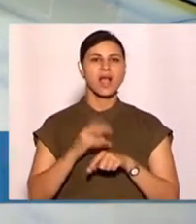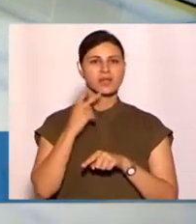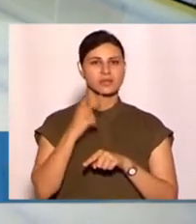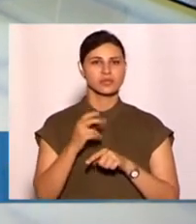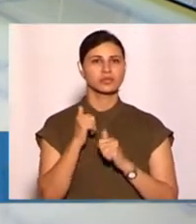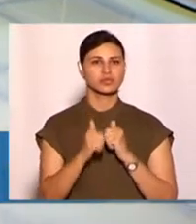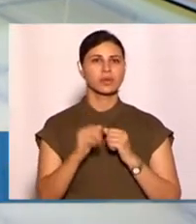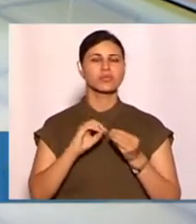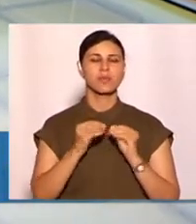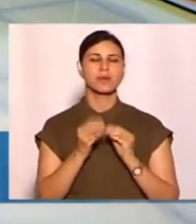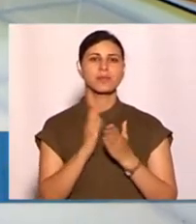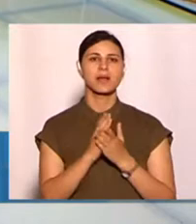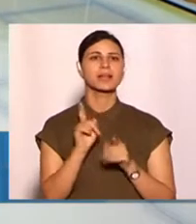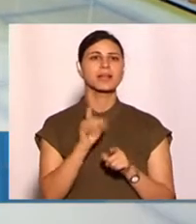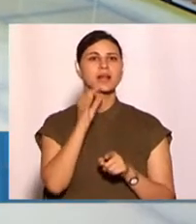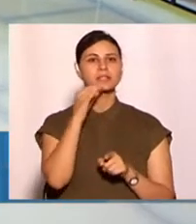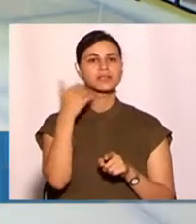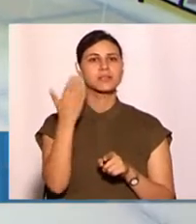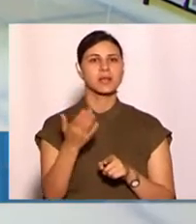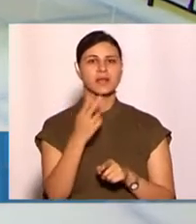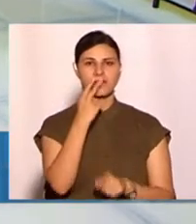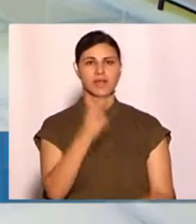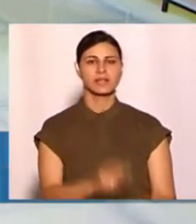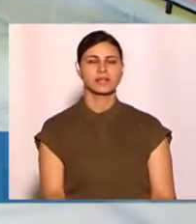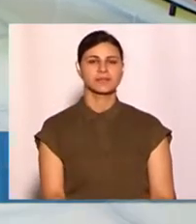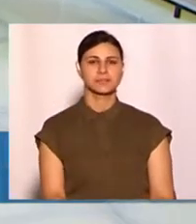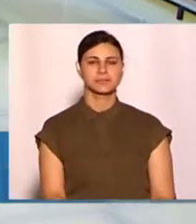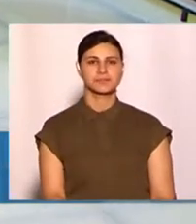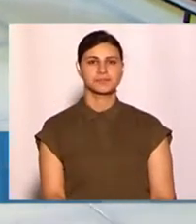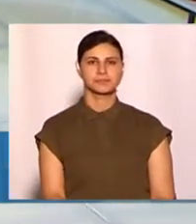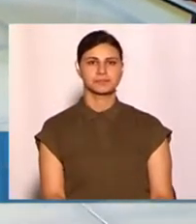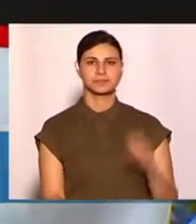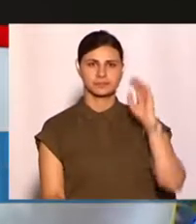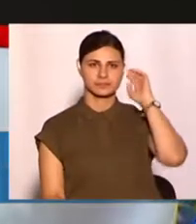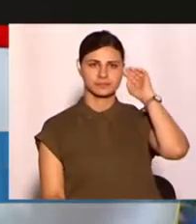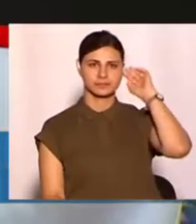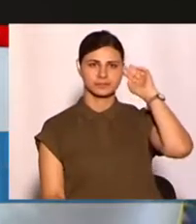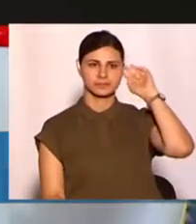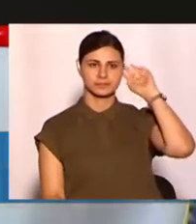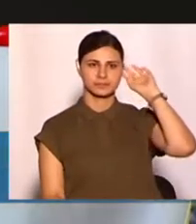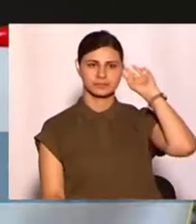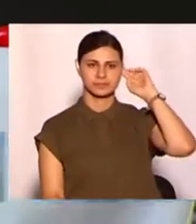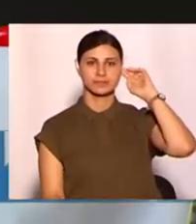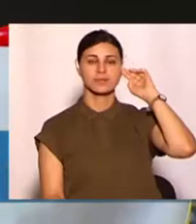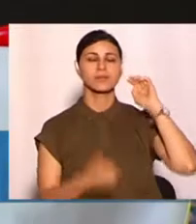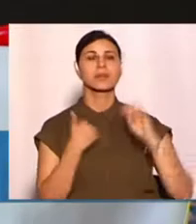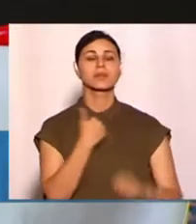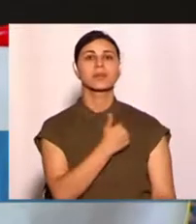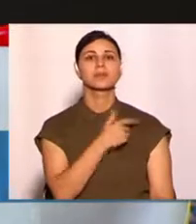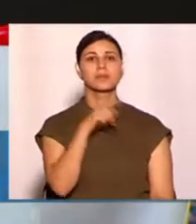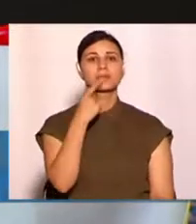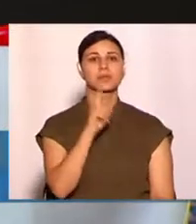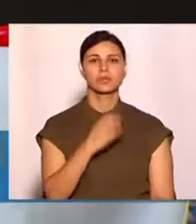ხედავთ სხივური თერაპიის მერე? სხივური თერაპიის დროსაც და მერეც პირველ რიგში მინდა აღვნიშნო, რომ